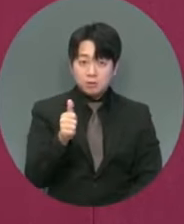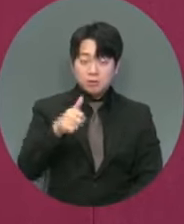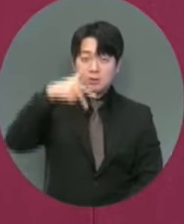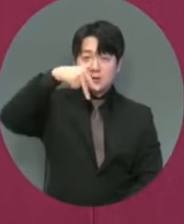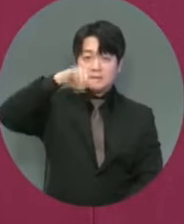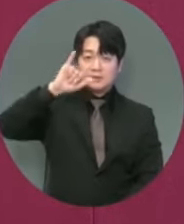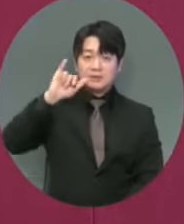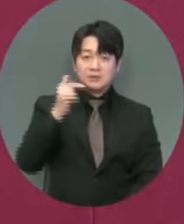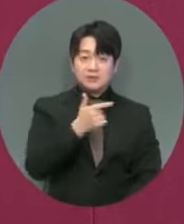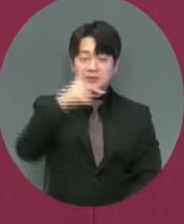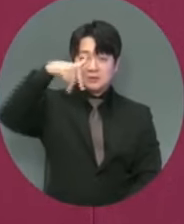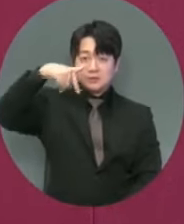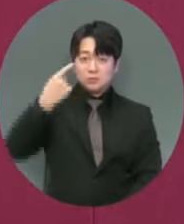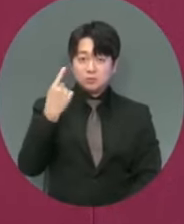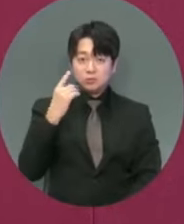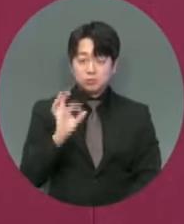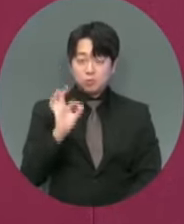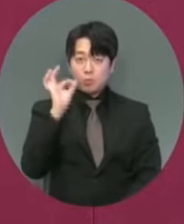진종호 의원,